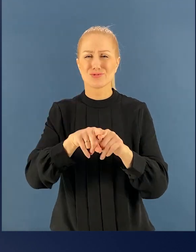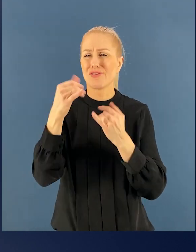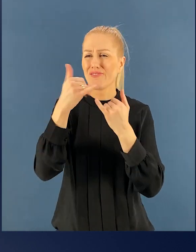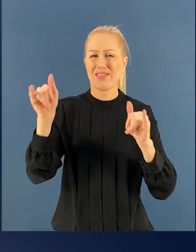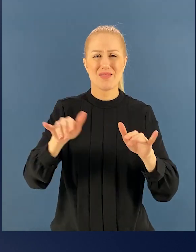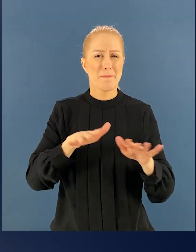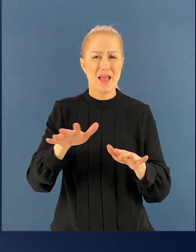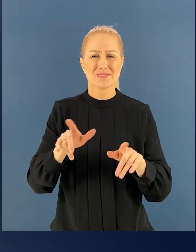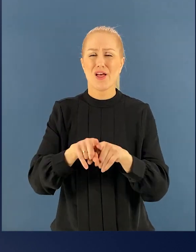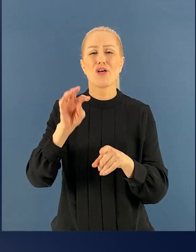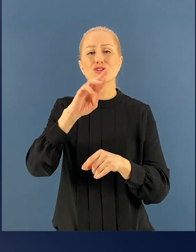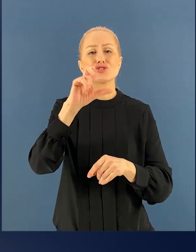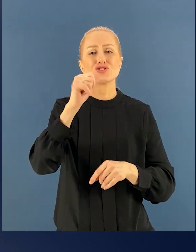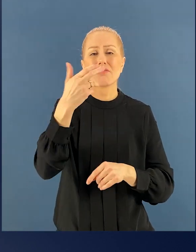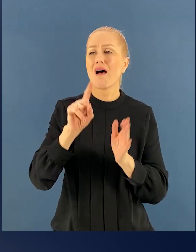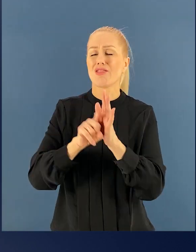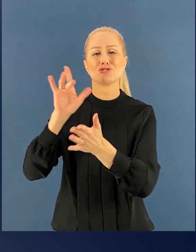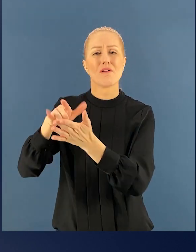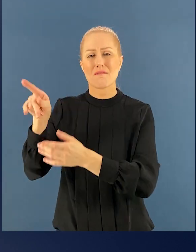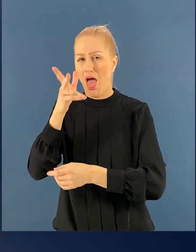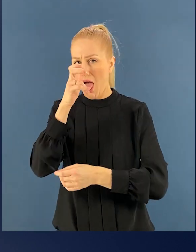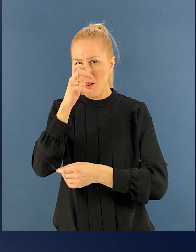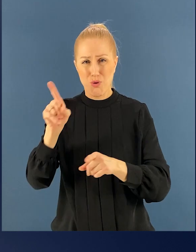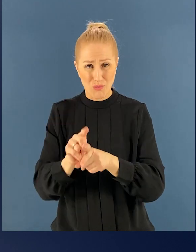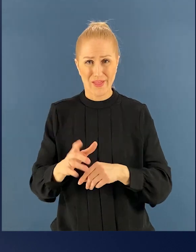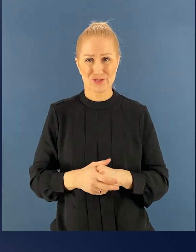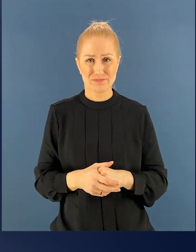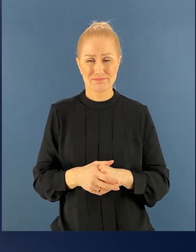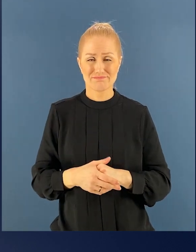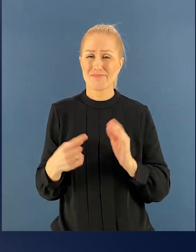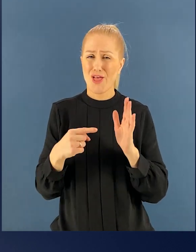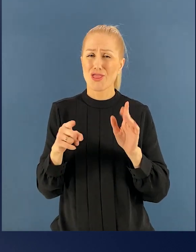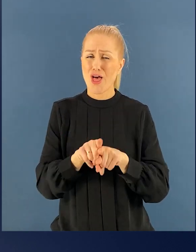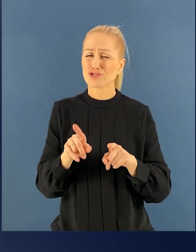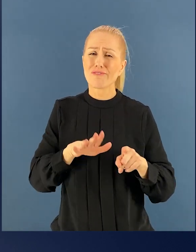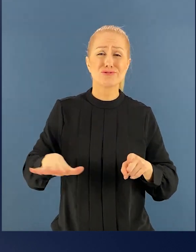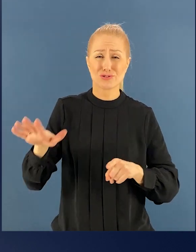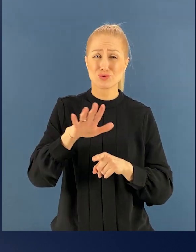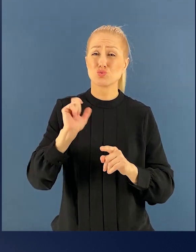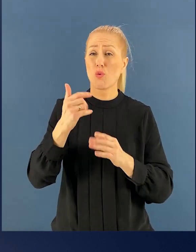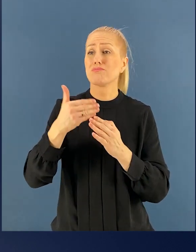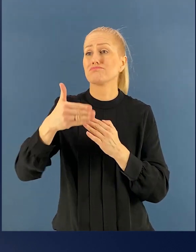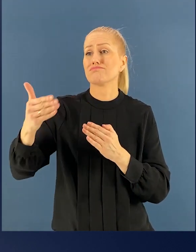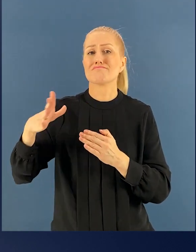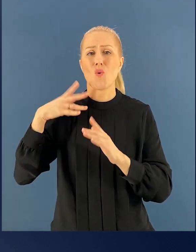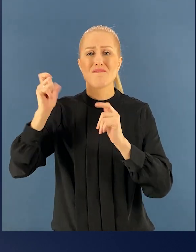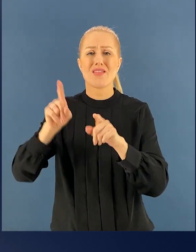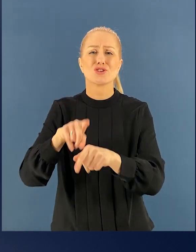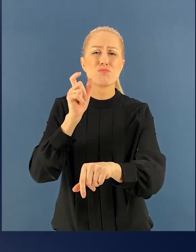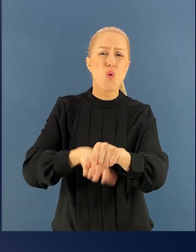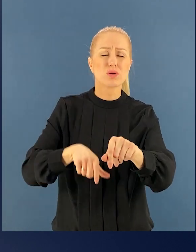Elblągu i tego, co później nastąpiło w Płocku, Radomiu i Ursusie